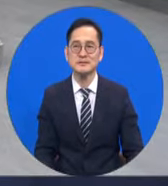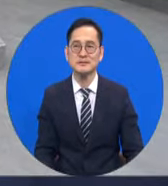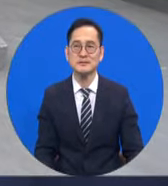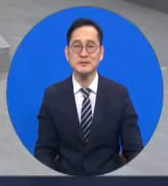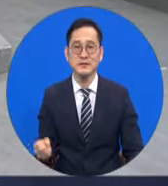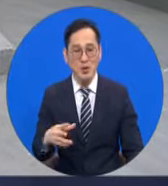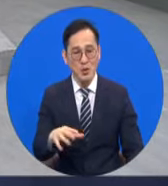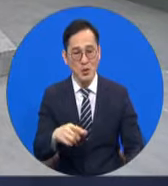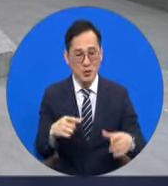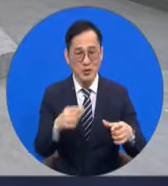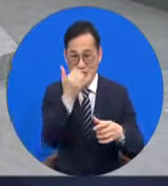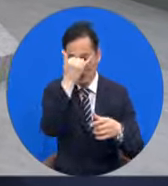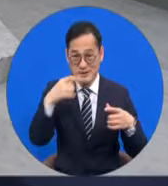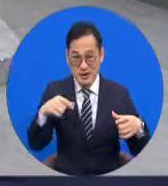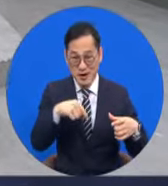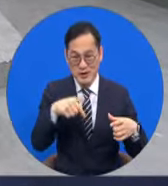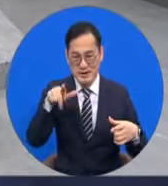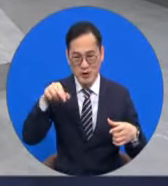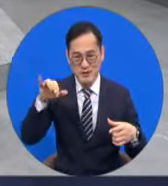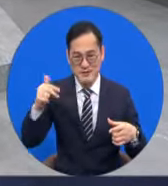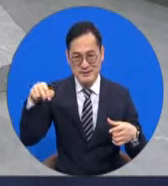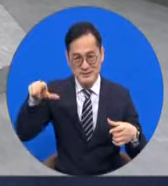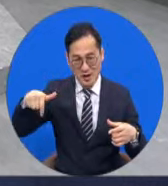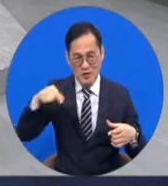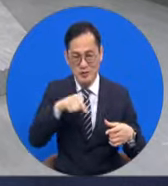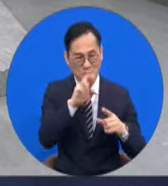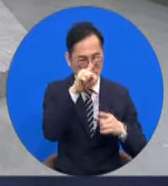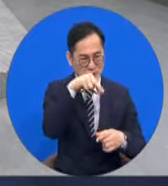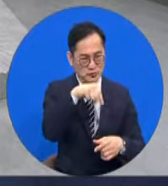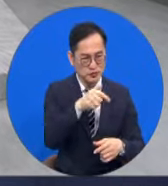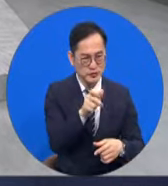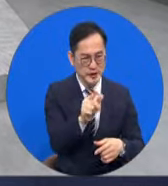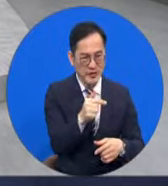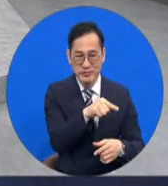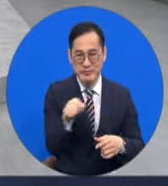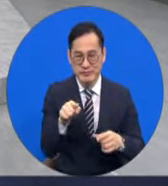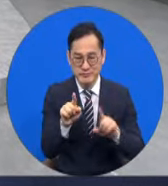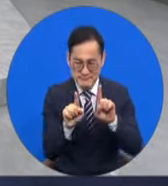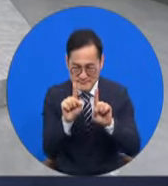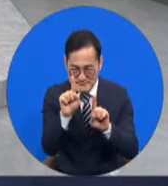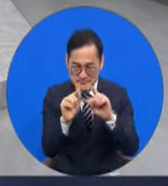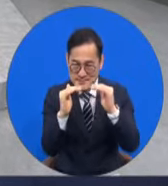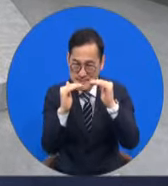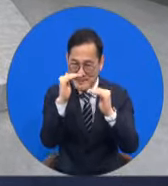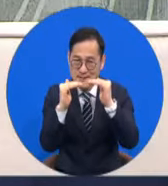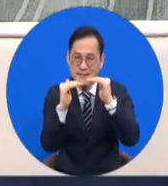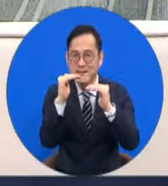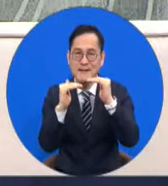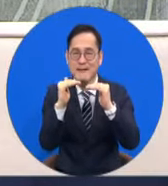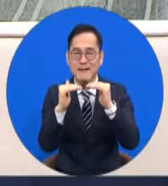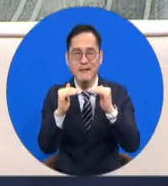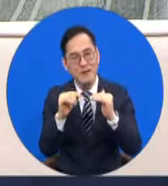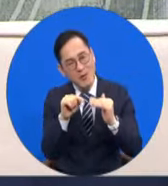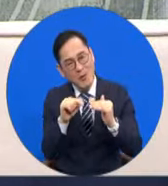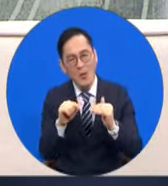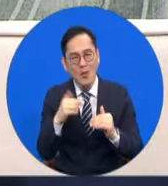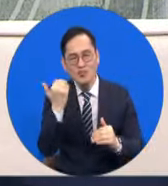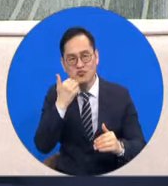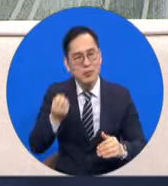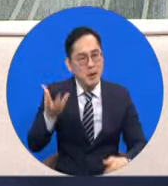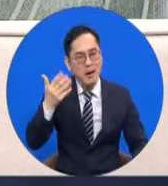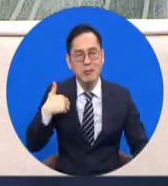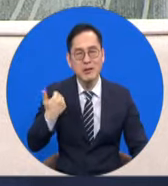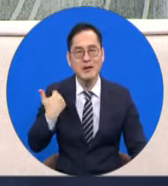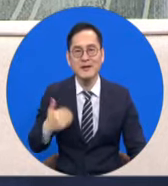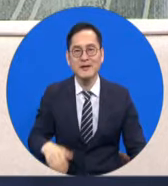지역에서 지금 세 번째 승부를 보고 있는데 계속적으로 여론조사가 오차범위 내에서 예. 예. 그런 부분도 굉장히 투표율 제고에 도움이